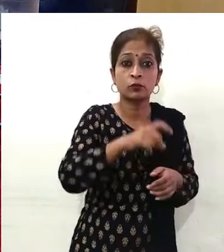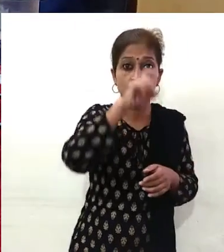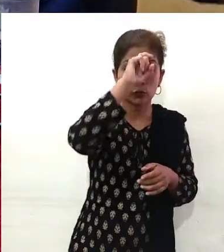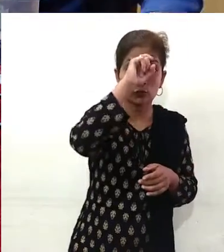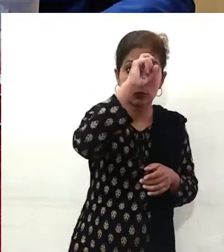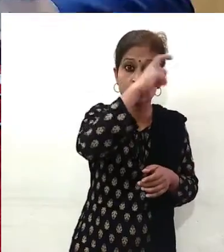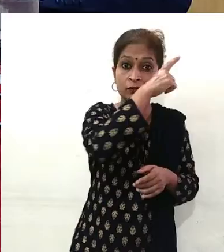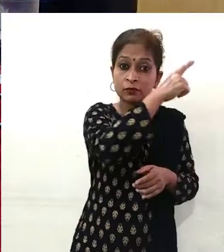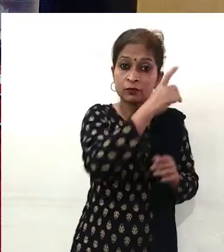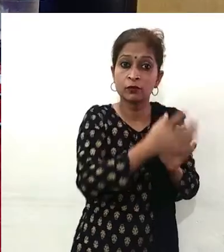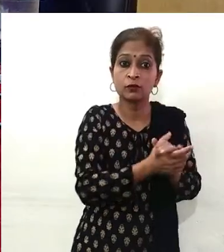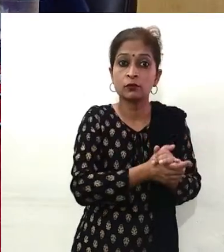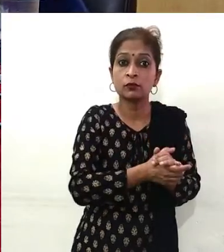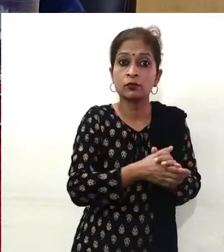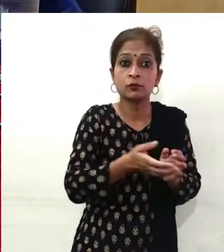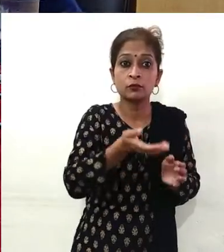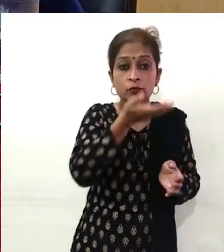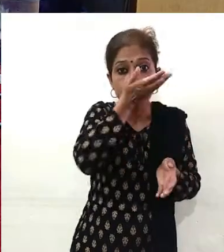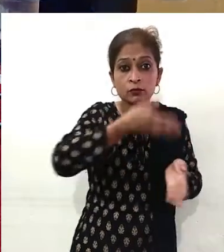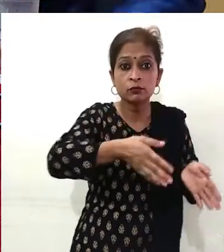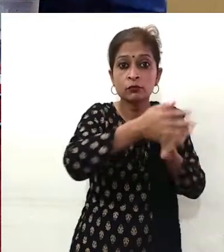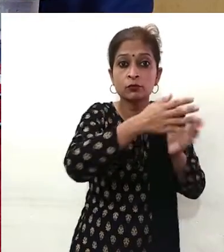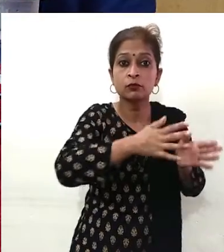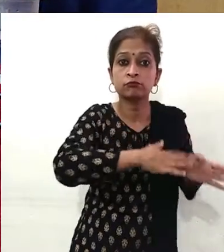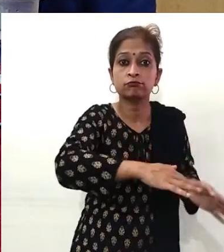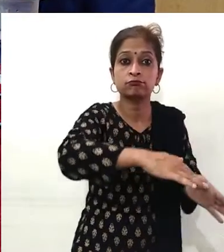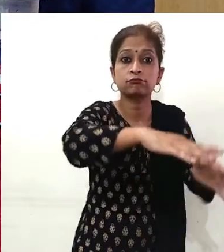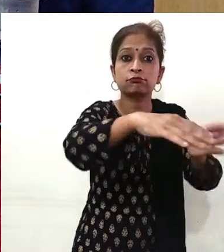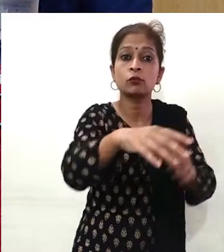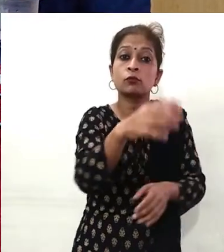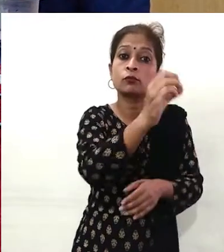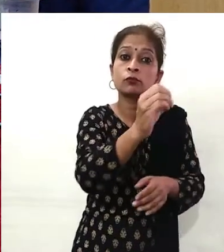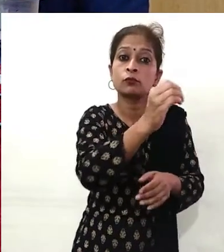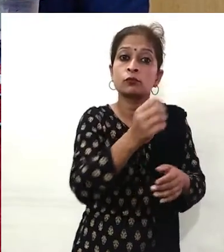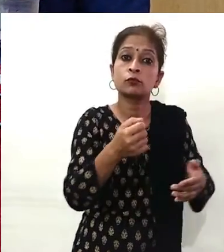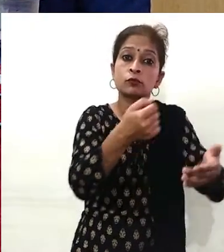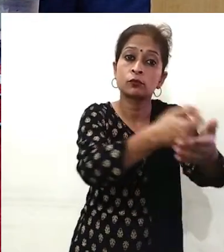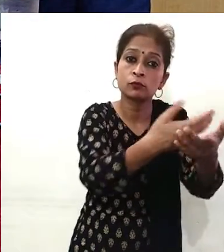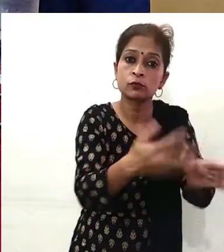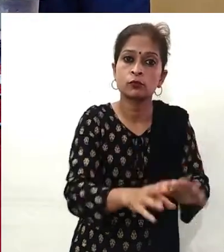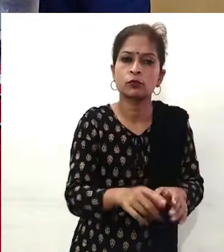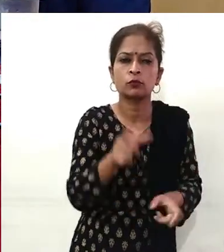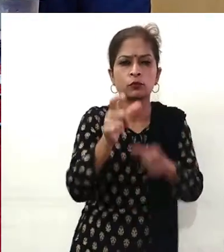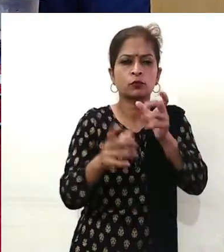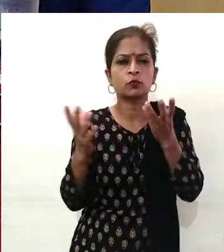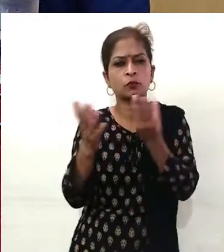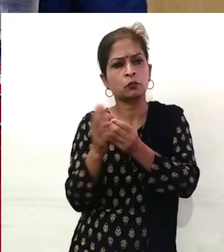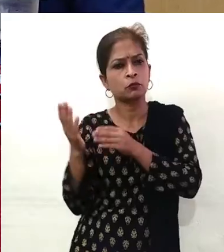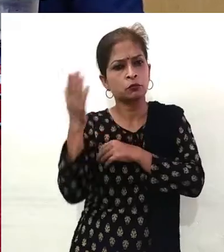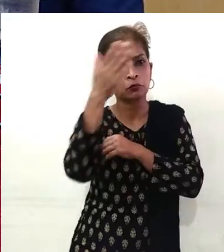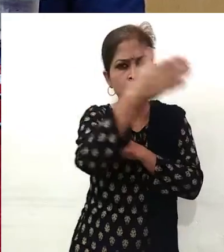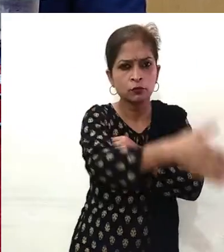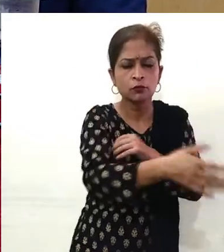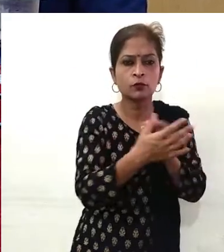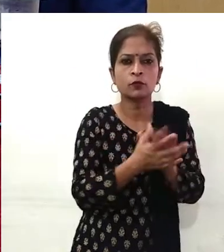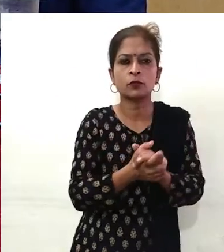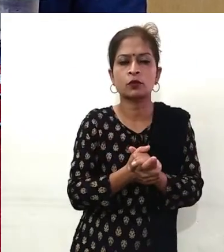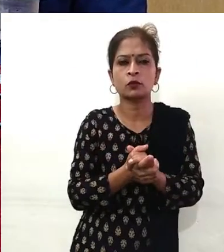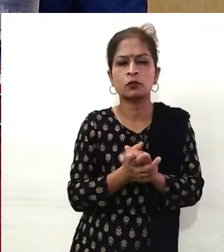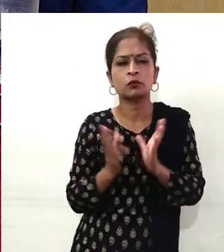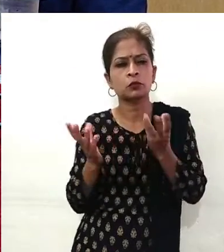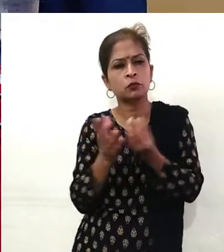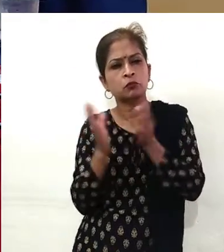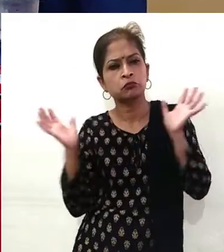गुजरात। पूरा ऐसा होता हुआ उड़ीसा आया होगा। तो भागे सारे के सारे। तो राजा अपने पूरे सैन्य शक्ति